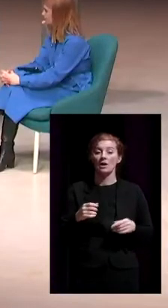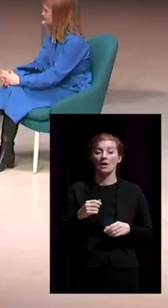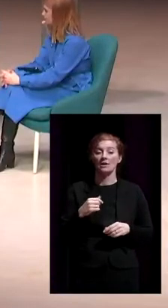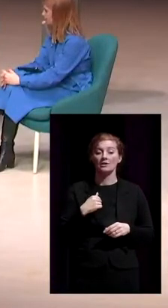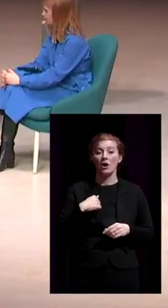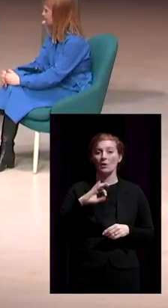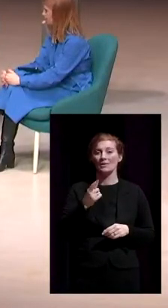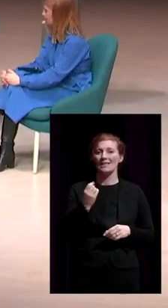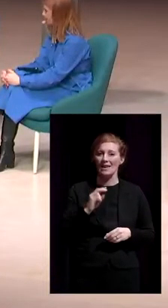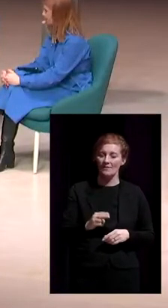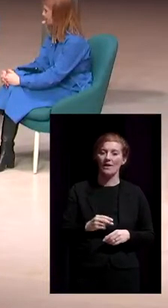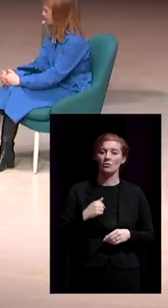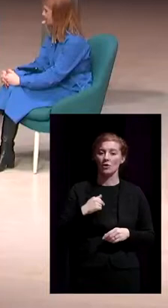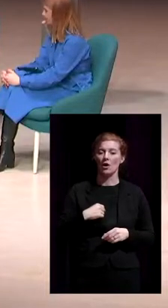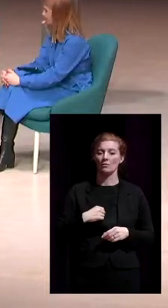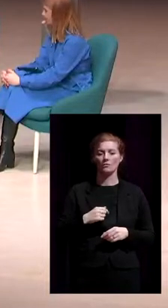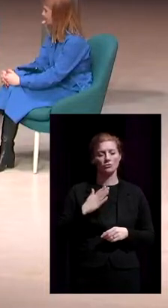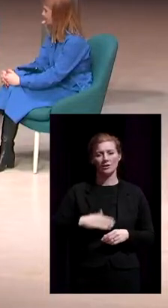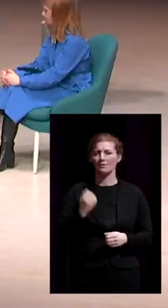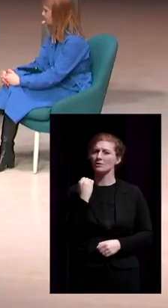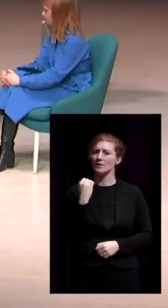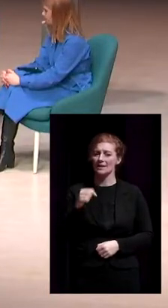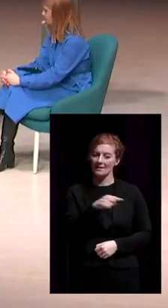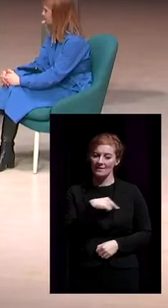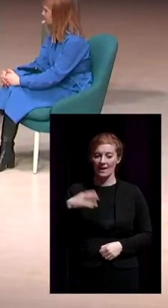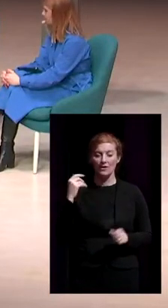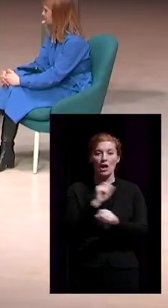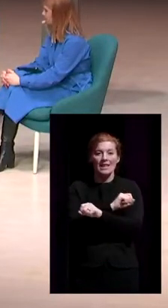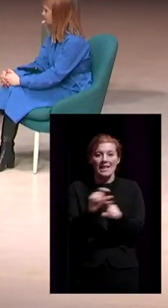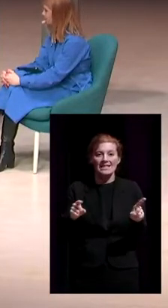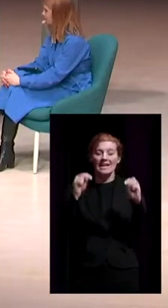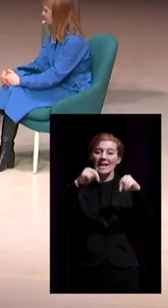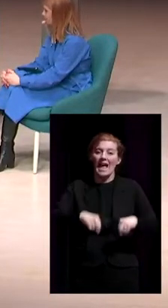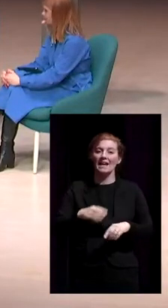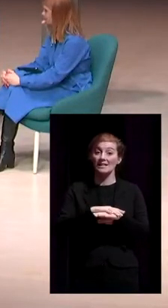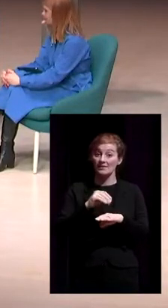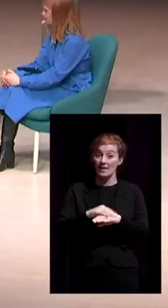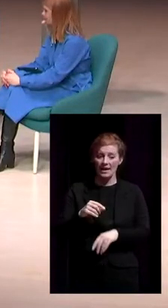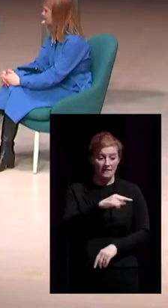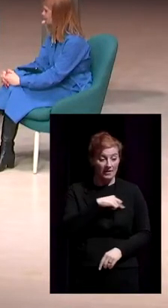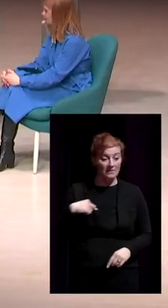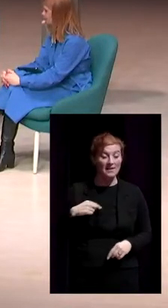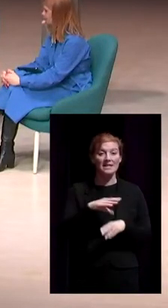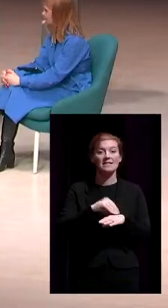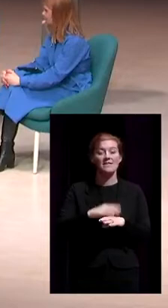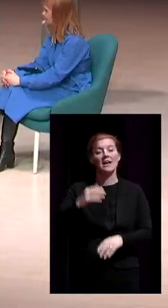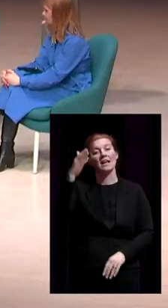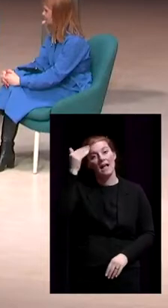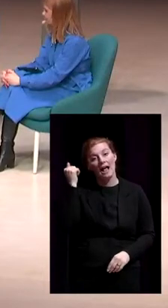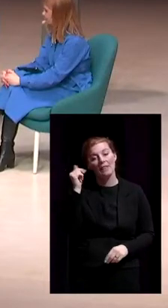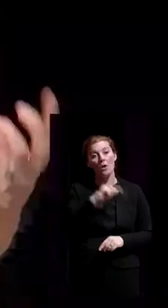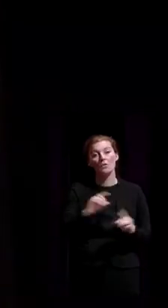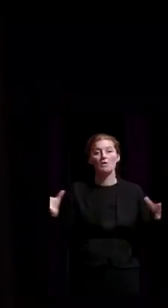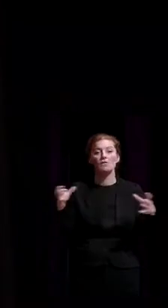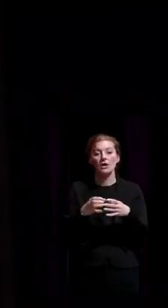ha en lansering i Sverige. För du nämnde det här med att Sverige kan. Vi kan om vi förenas nu